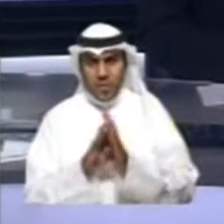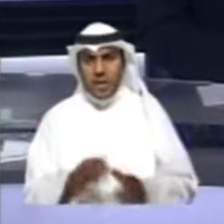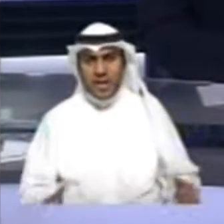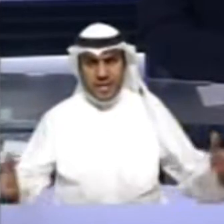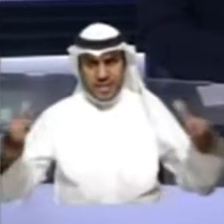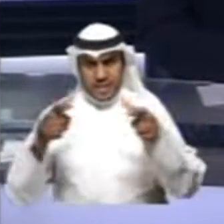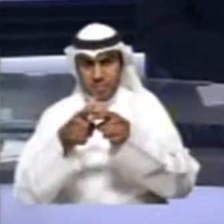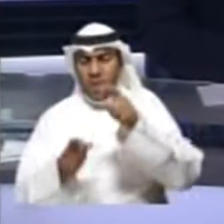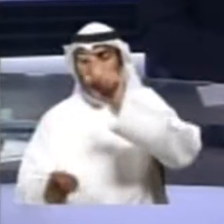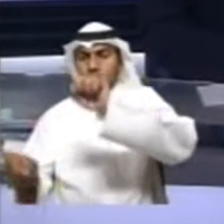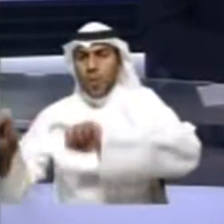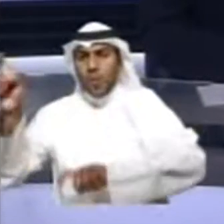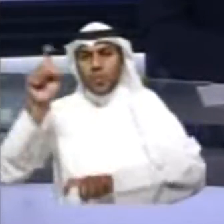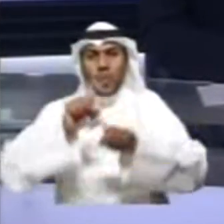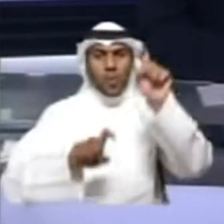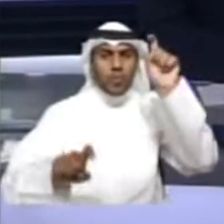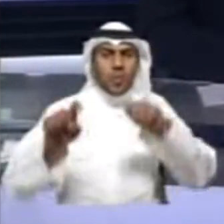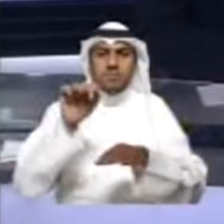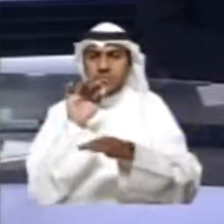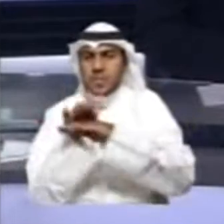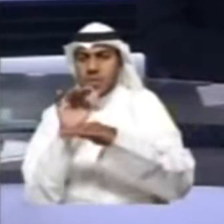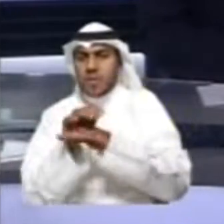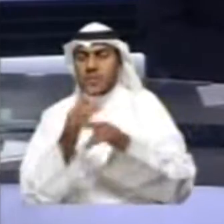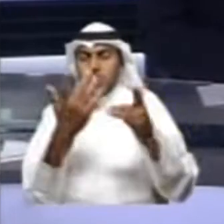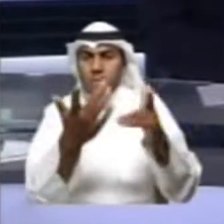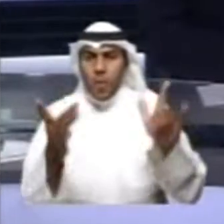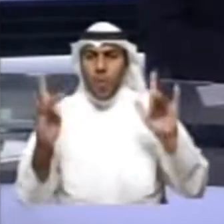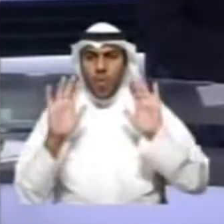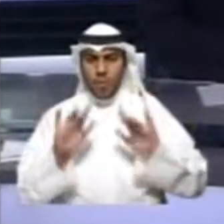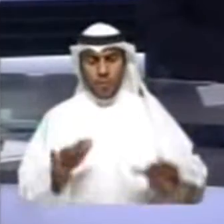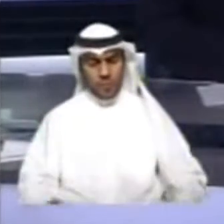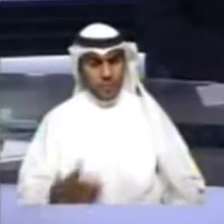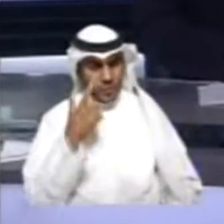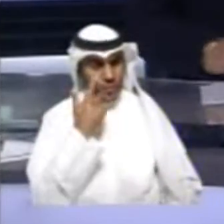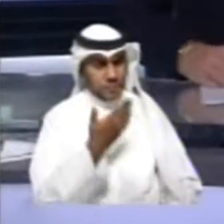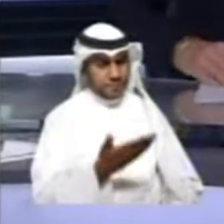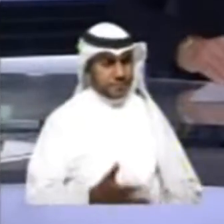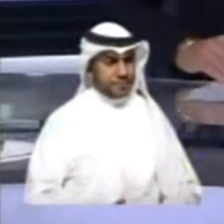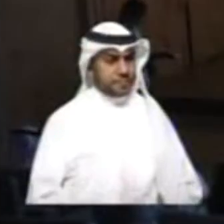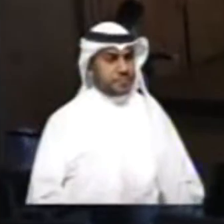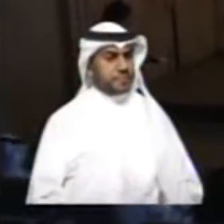تستهدف قطاعات متعددة، مما يلعب دورا بارزا في النهضة.